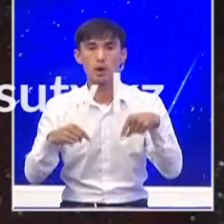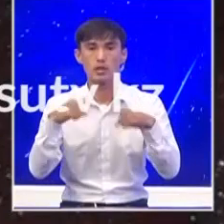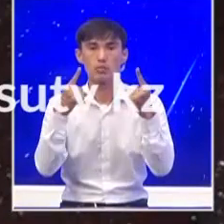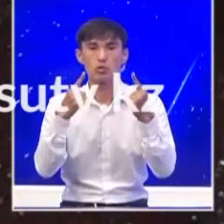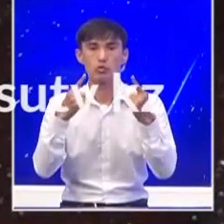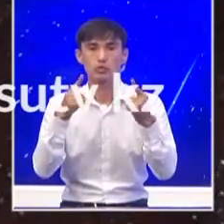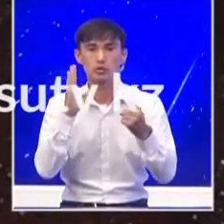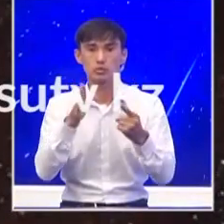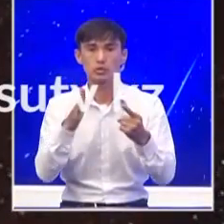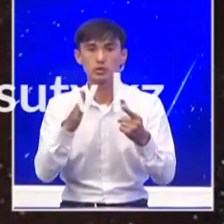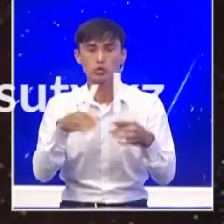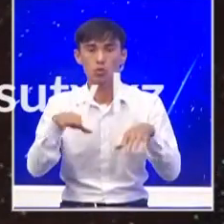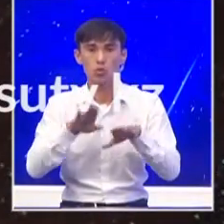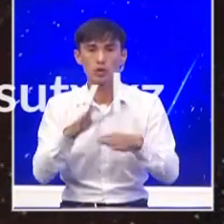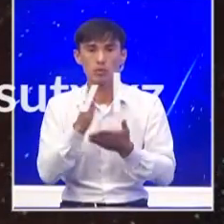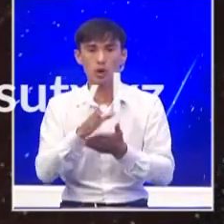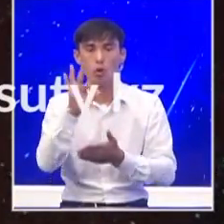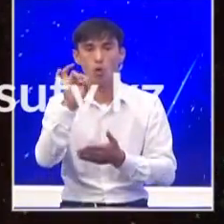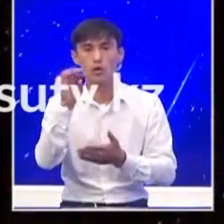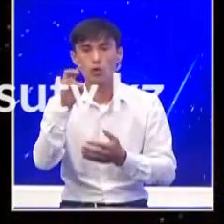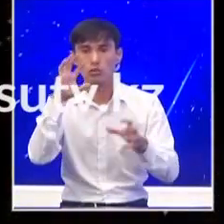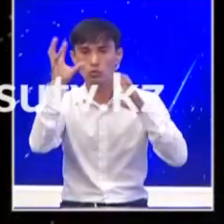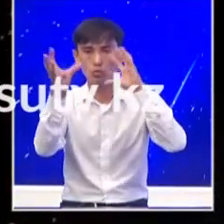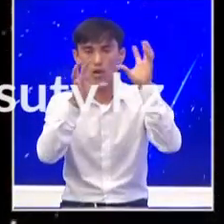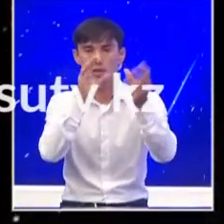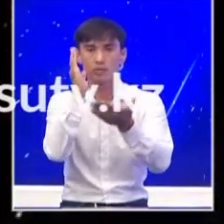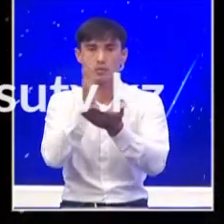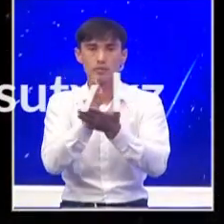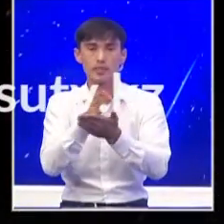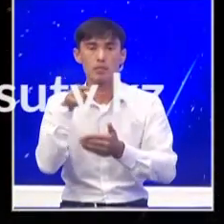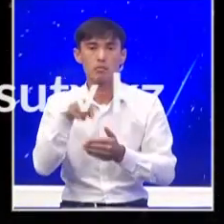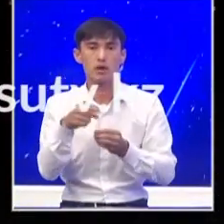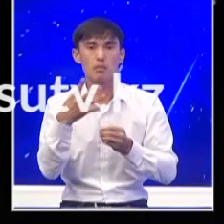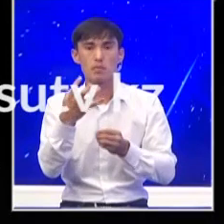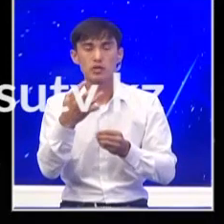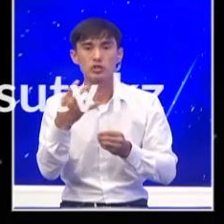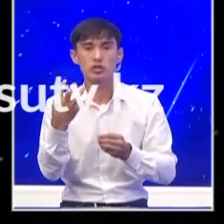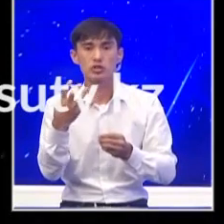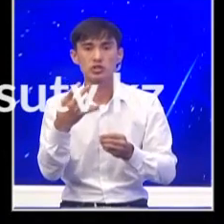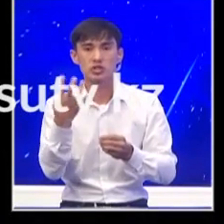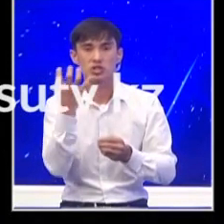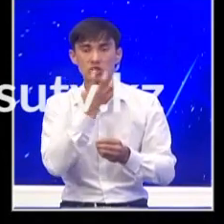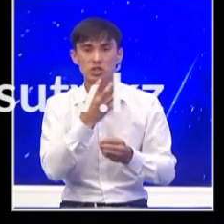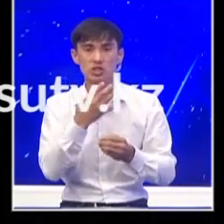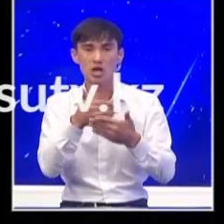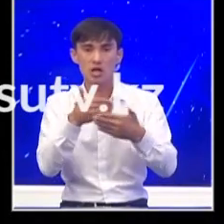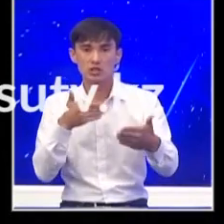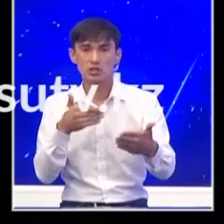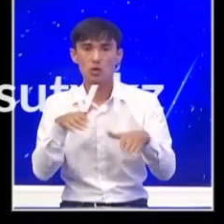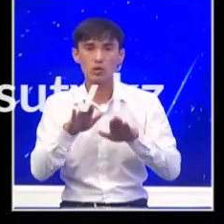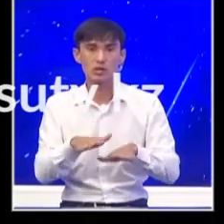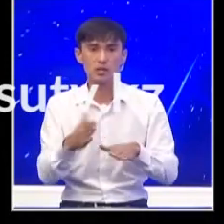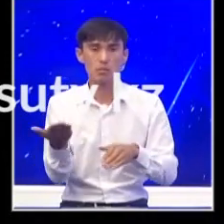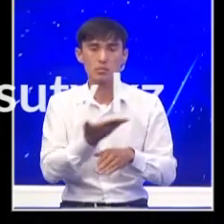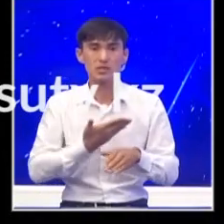орындар бар. Олардың бірі Орион тұмандығы. Ол жерден небәрі 1500 жарық жылы қашықтықта орналасқан және біздің